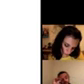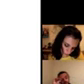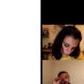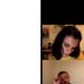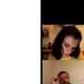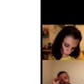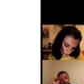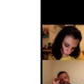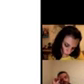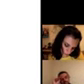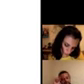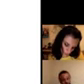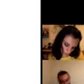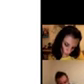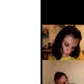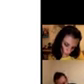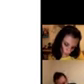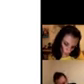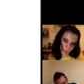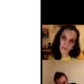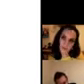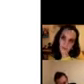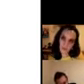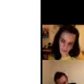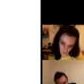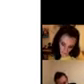katılım kullanıcıların taleplerini ve ihtiyaçlarını